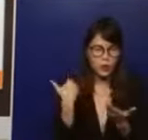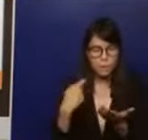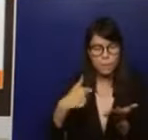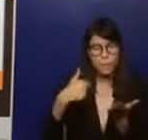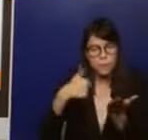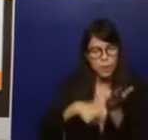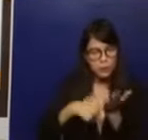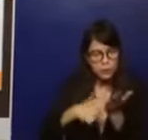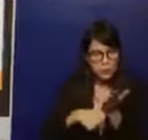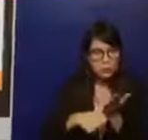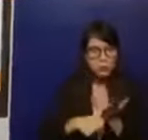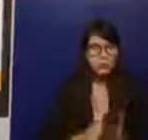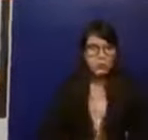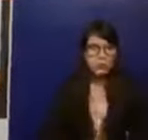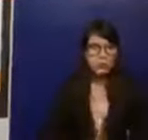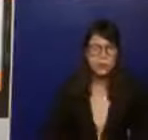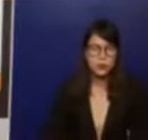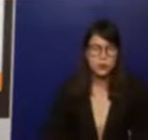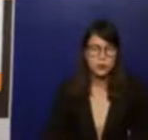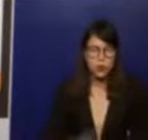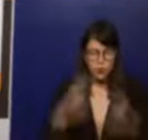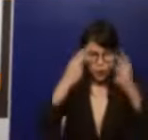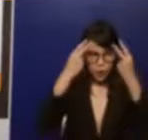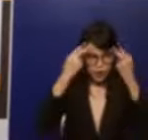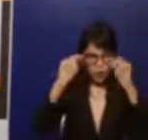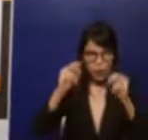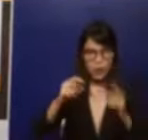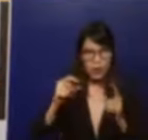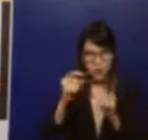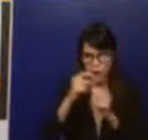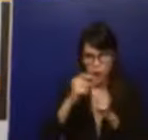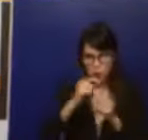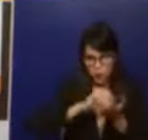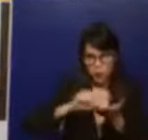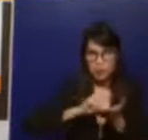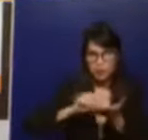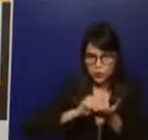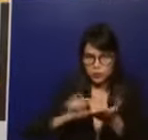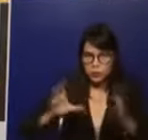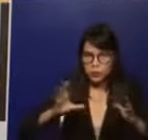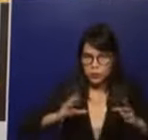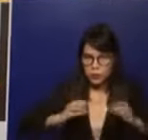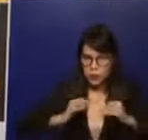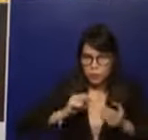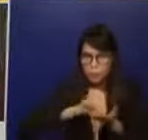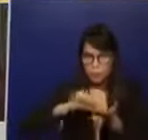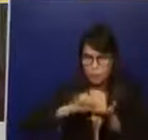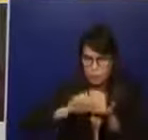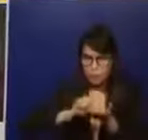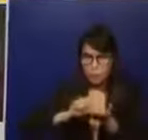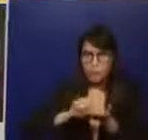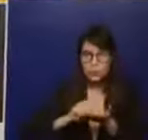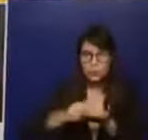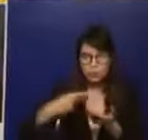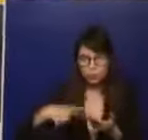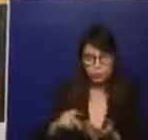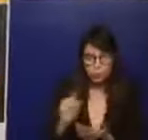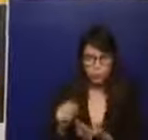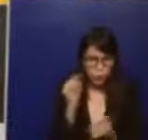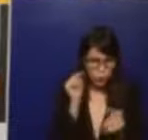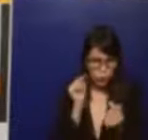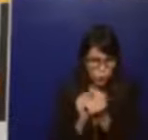ะคะซึ่งพลเอกประยุทธ์จากคำรับสารภาพแผ่นนี้นะคะที่ท่านได้เซ็นชื่อรับสารภาพว่าท่านได้รับประโยชน์จากกองทั